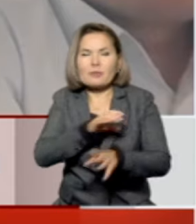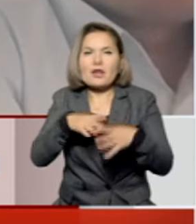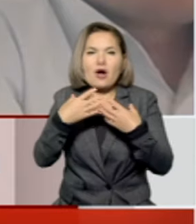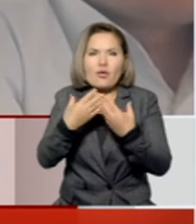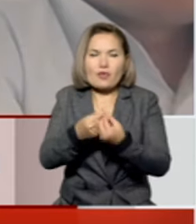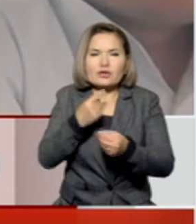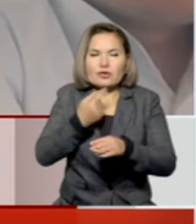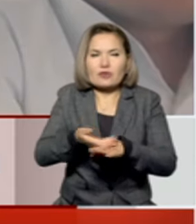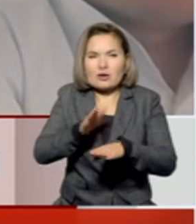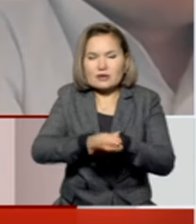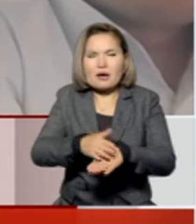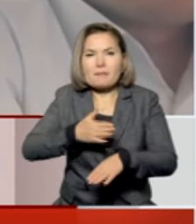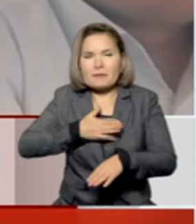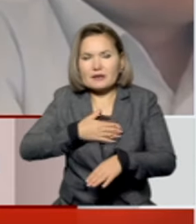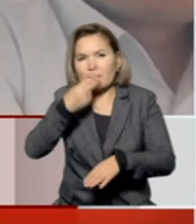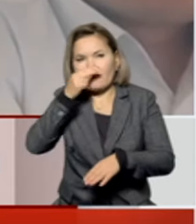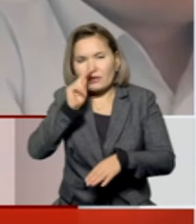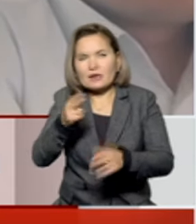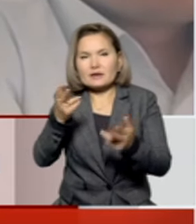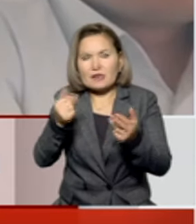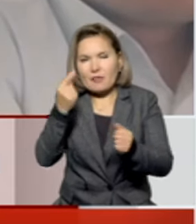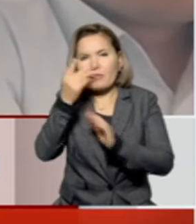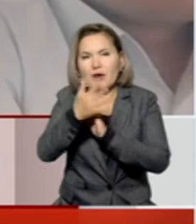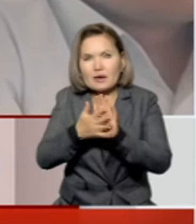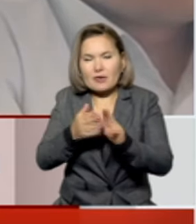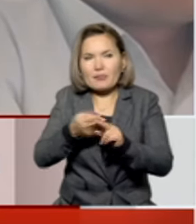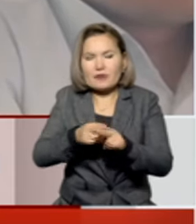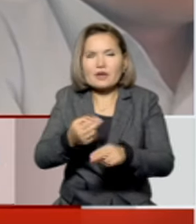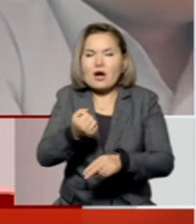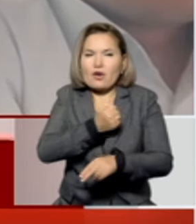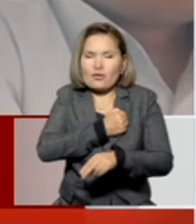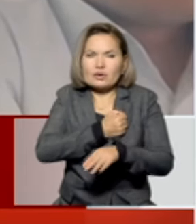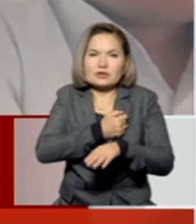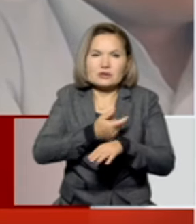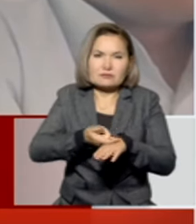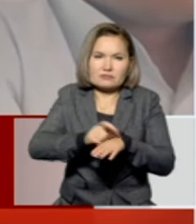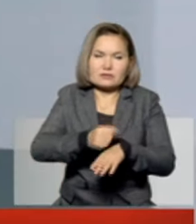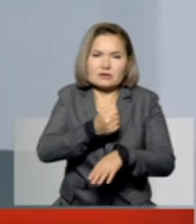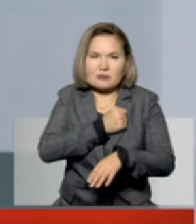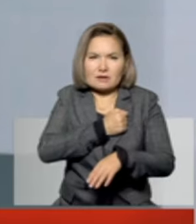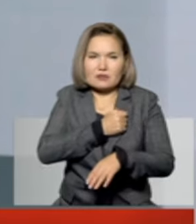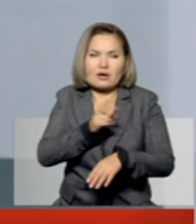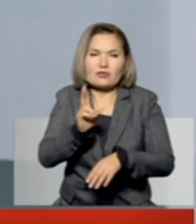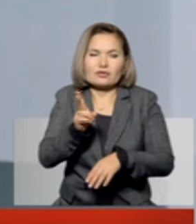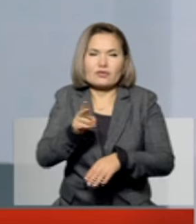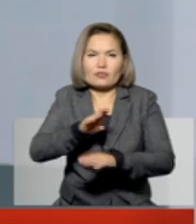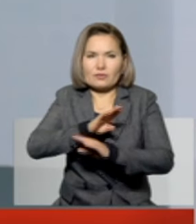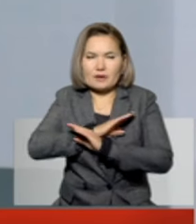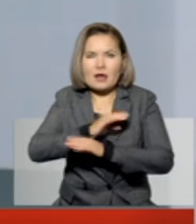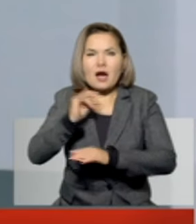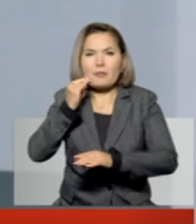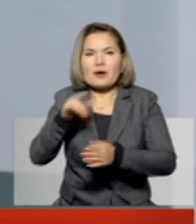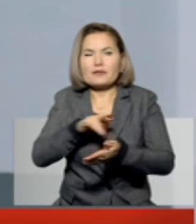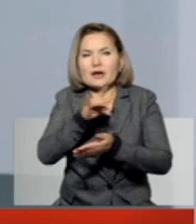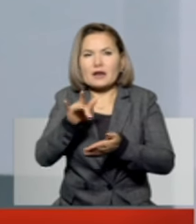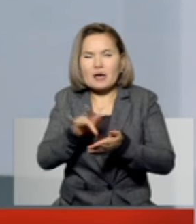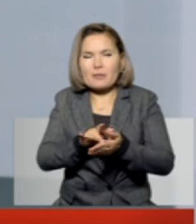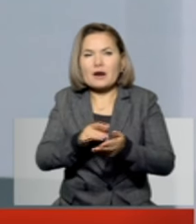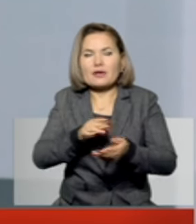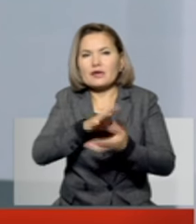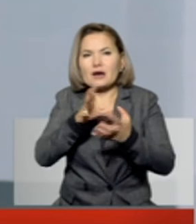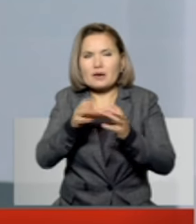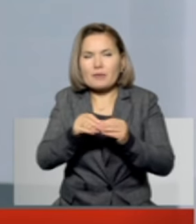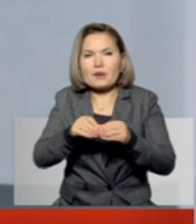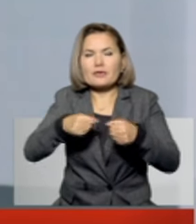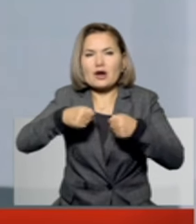түскен ауыртпалықтың қаншалықты қиын екенін білемін. Өткен іске өкінетінімді айтқым келеді. Павлодарда құқық